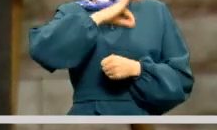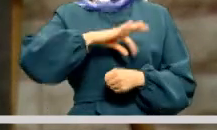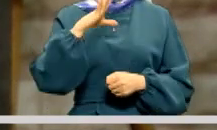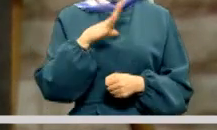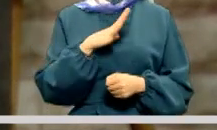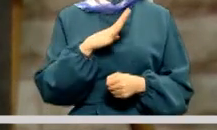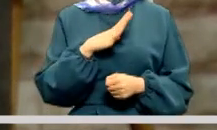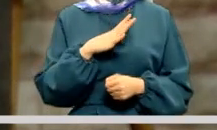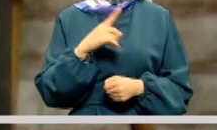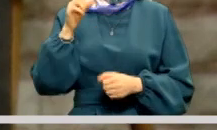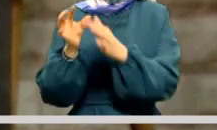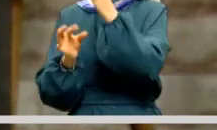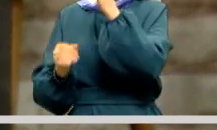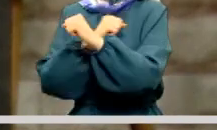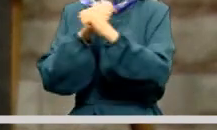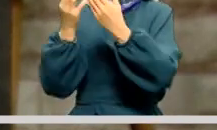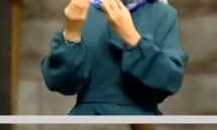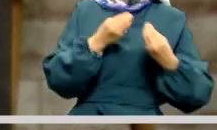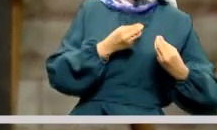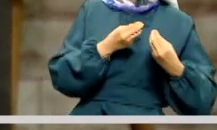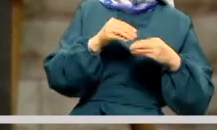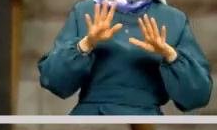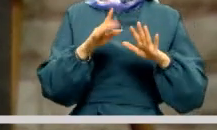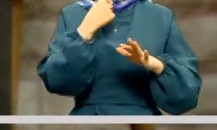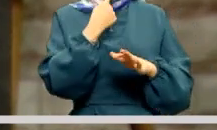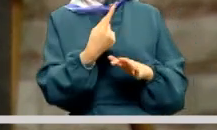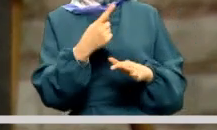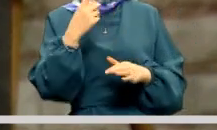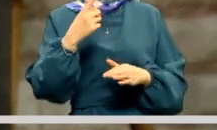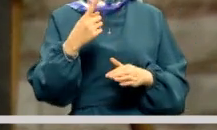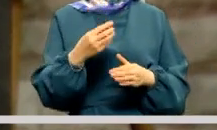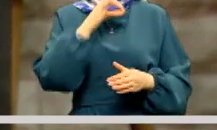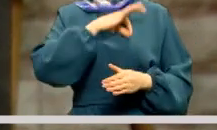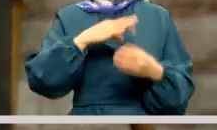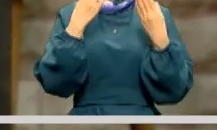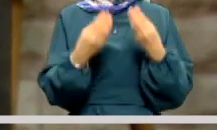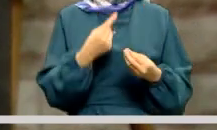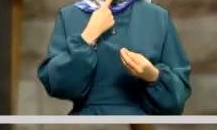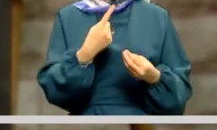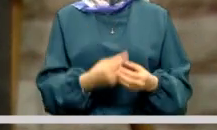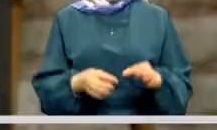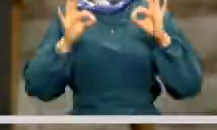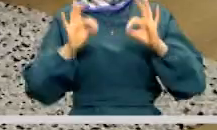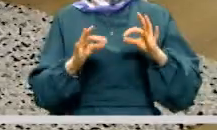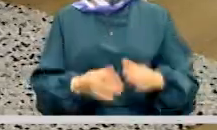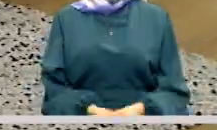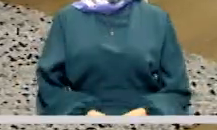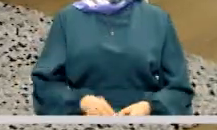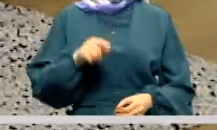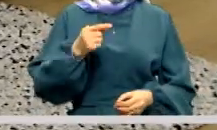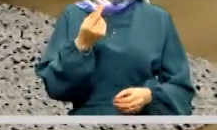kimseden zarar görmedik diyebiliyorsak da bir kazanımdır diyerek herhalde söze bu şekilde başlayabilir